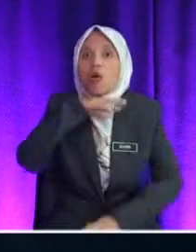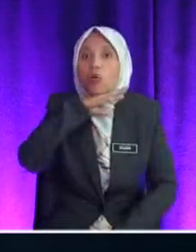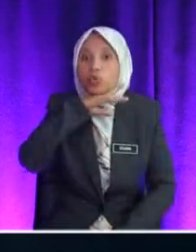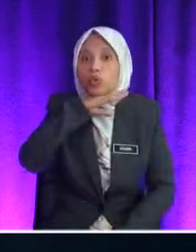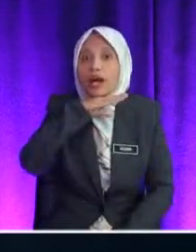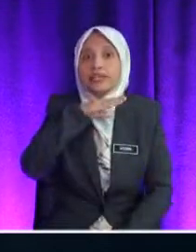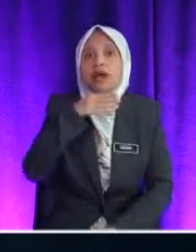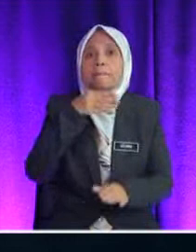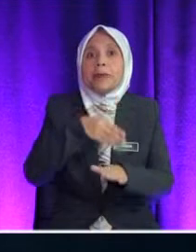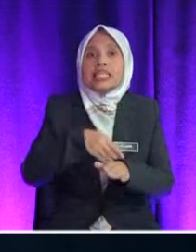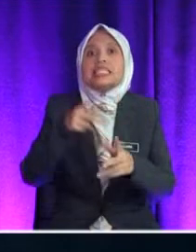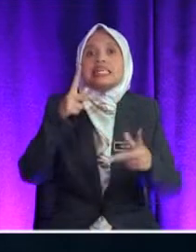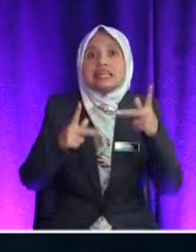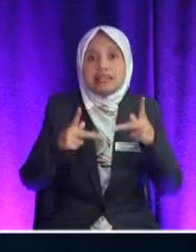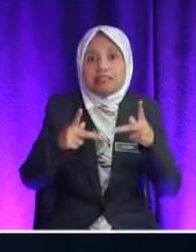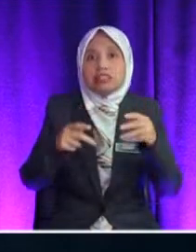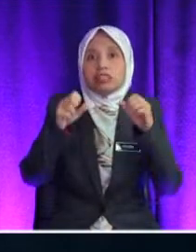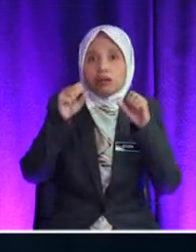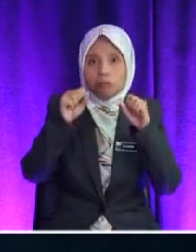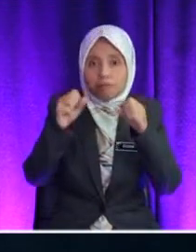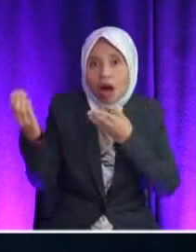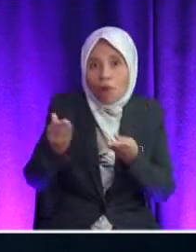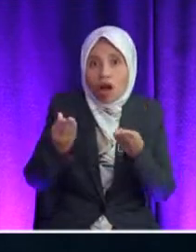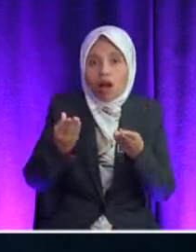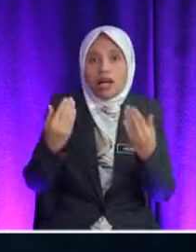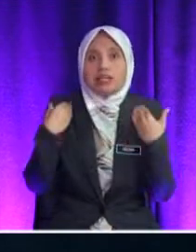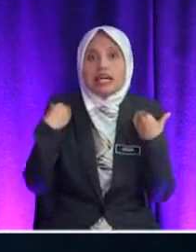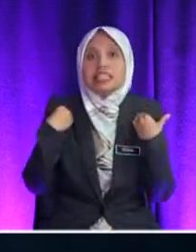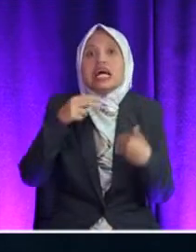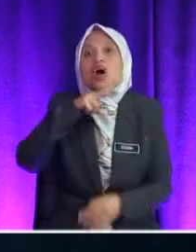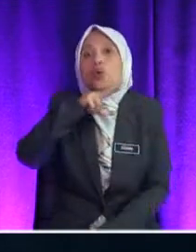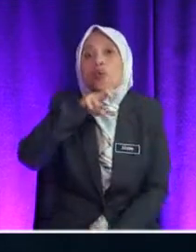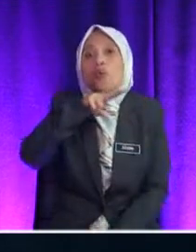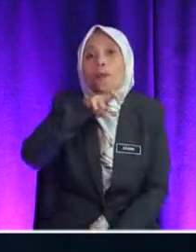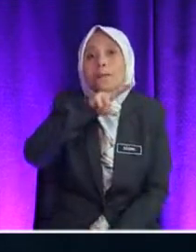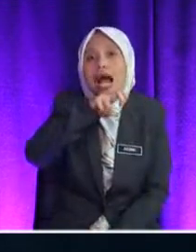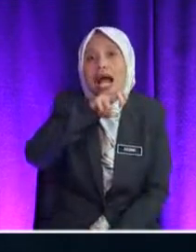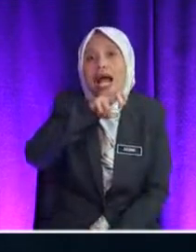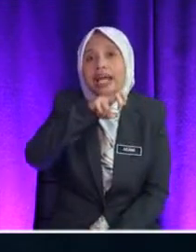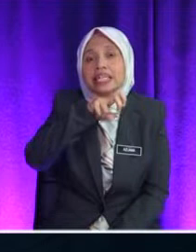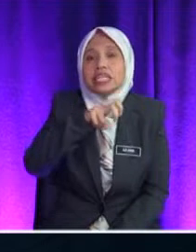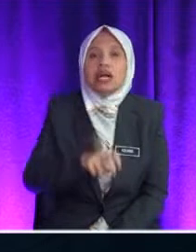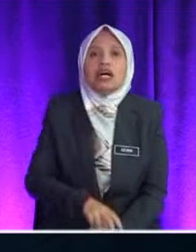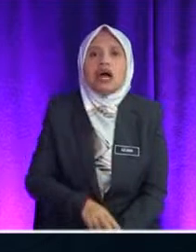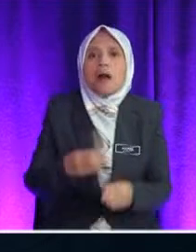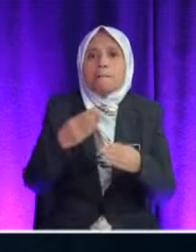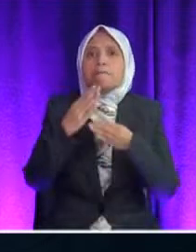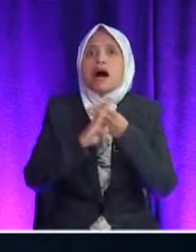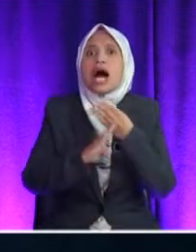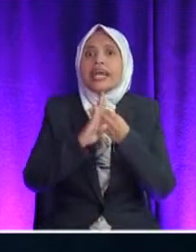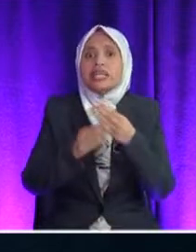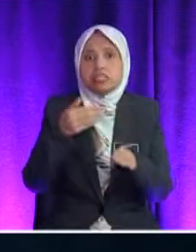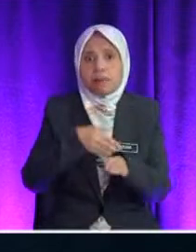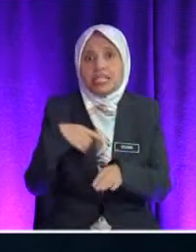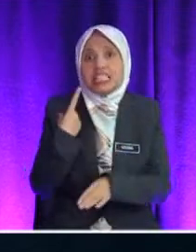pada kenderaan membawa bersama kuman dan virus. Bahaya kepada kita, kepada kesihatan kita